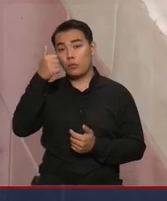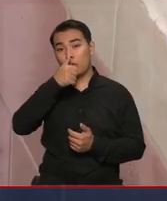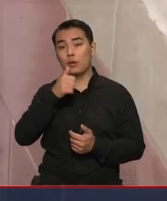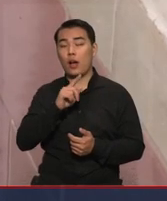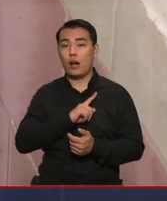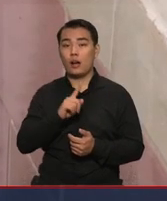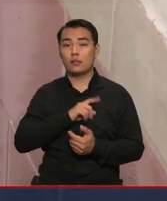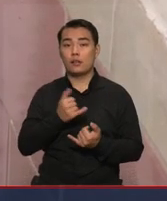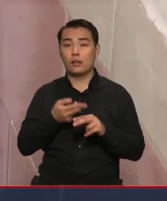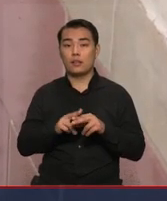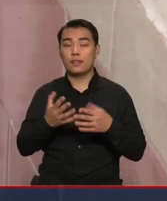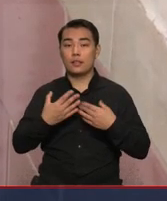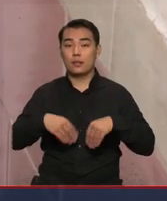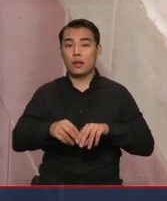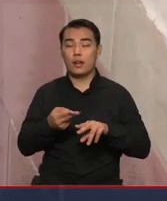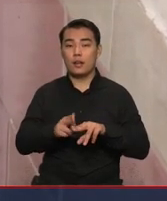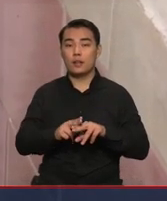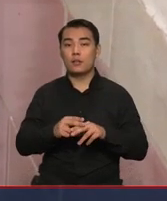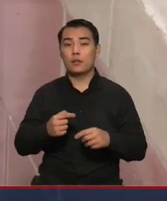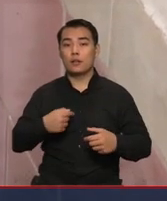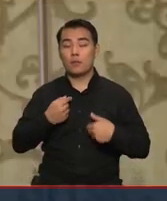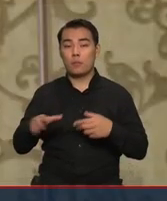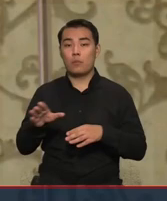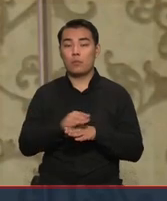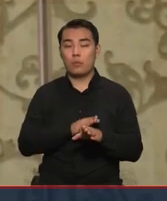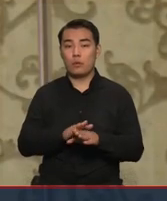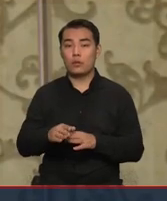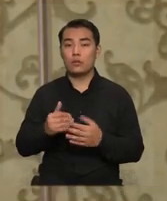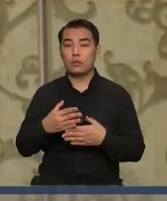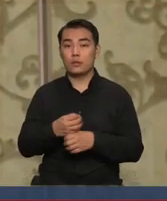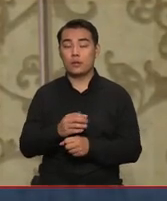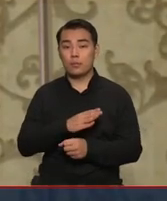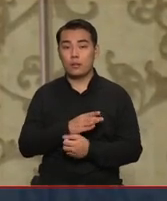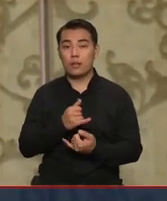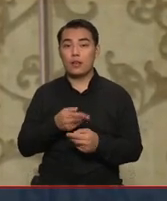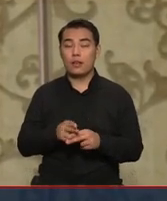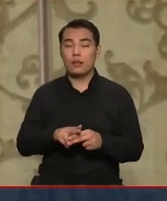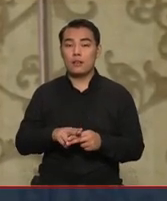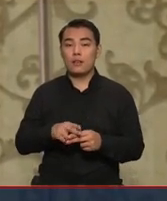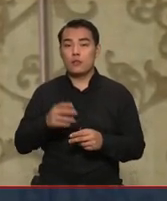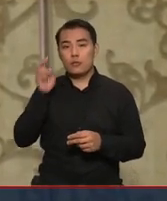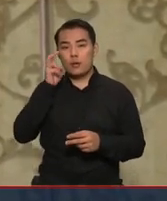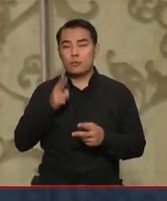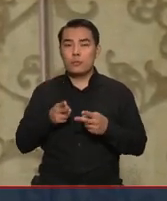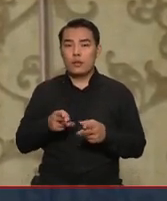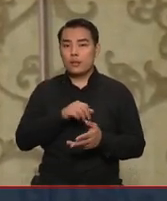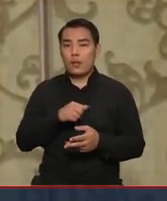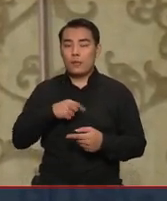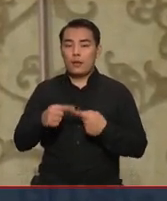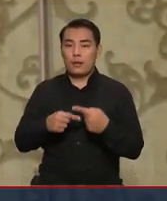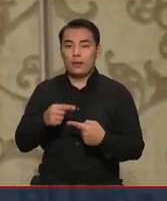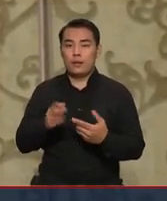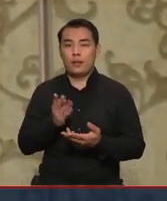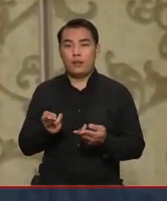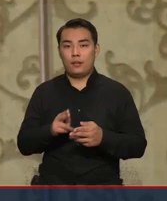түскен жарасымды жанұя енді бұл машақаттан түбегейлі құтылды. Баяғыдан ата-бабамыздан келатқан қара пешіміз өзіміздің. Сол